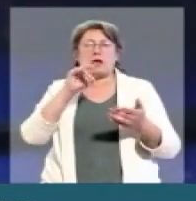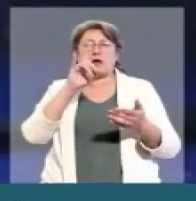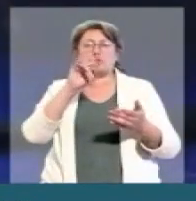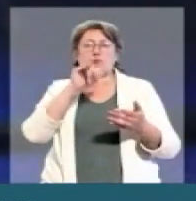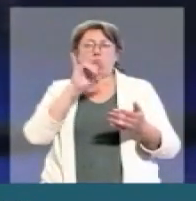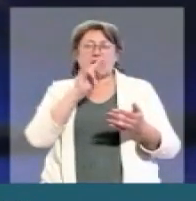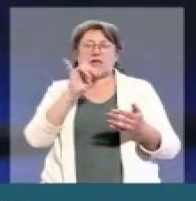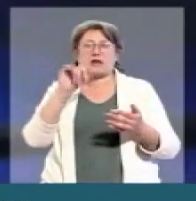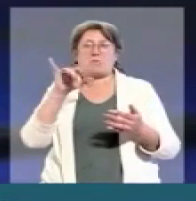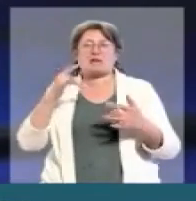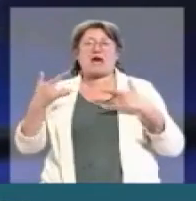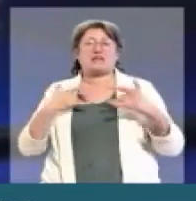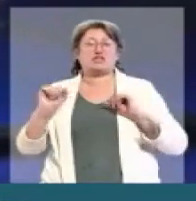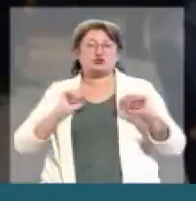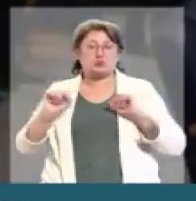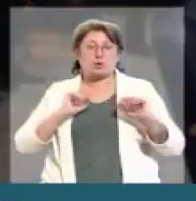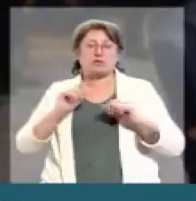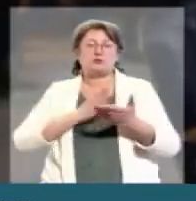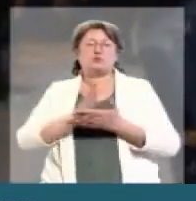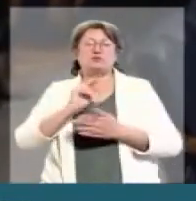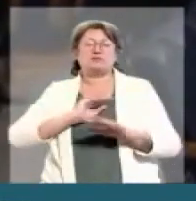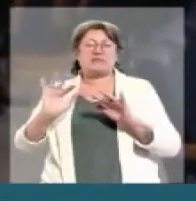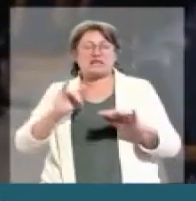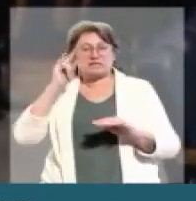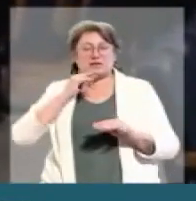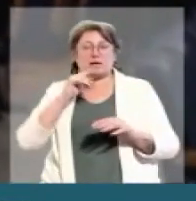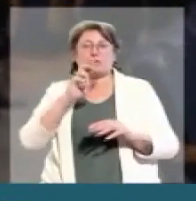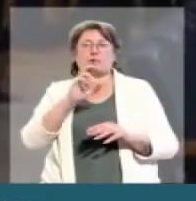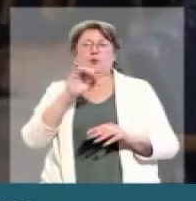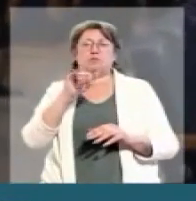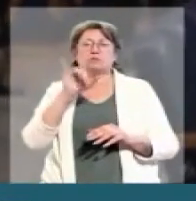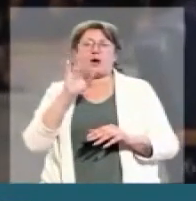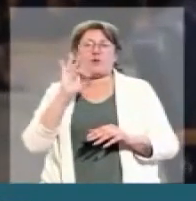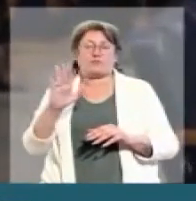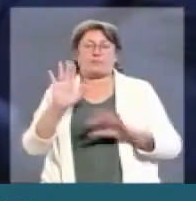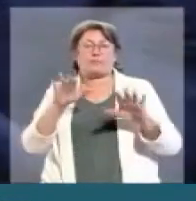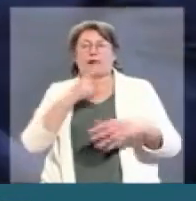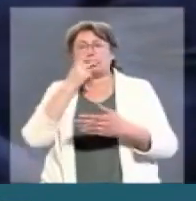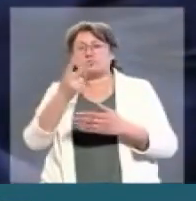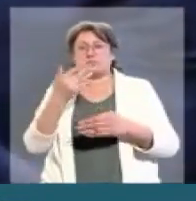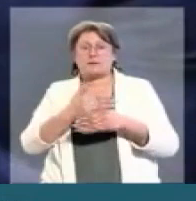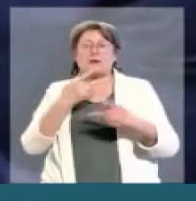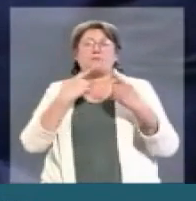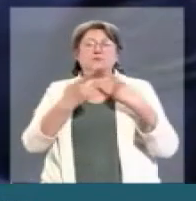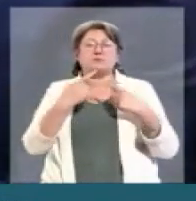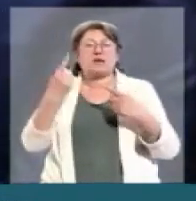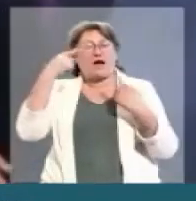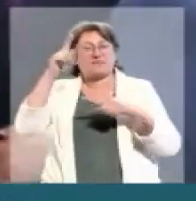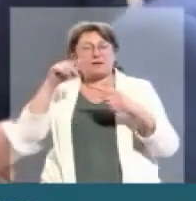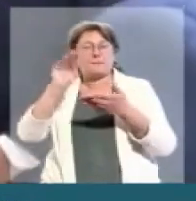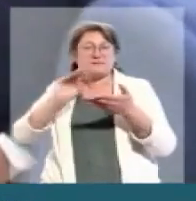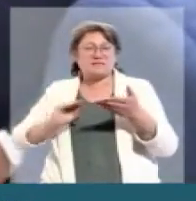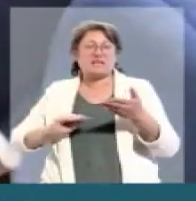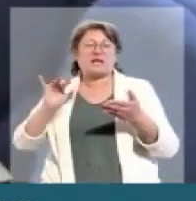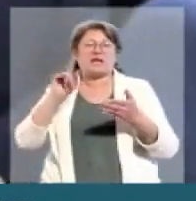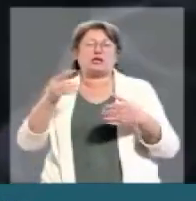Рамазан, режиссером-постановщиком, заслуженный деятель Казахстана Булат Узаков. После просмотра президент побеседовал с автором произведения